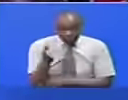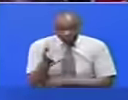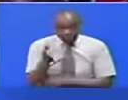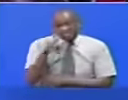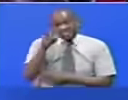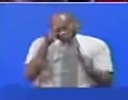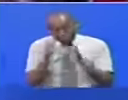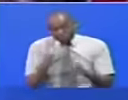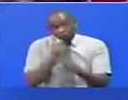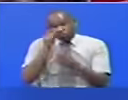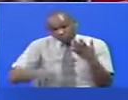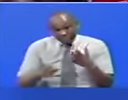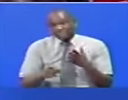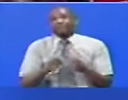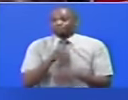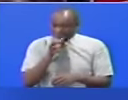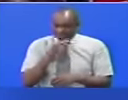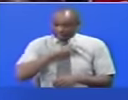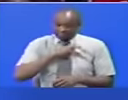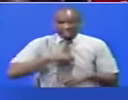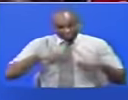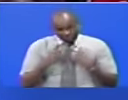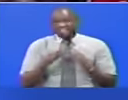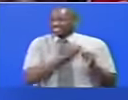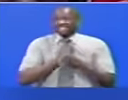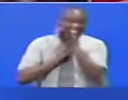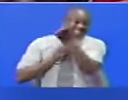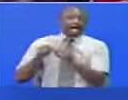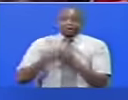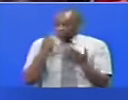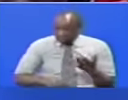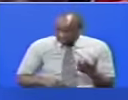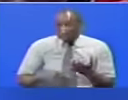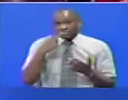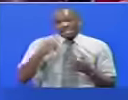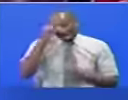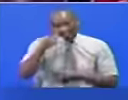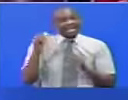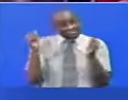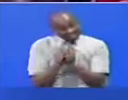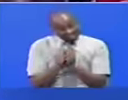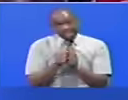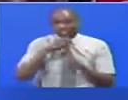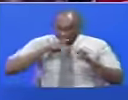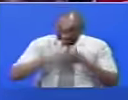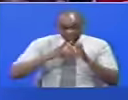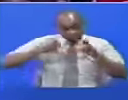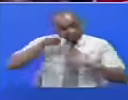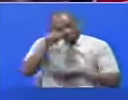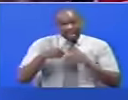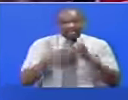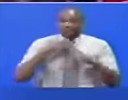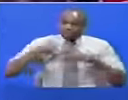mlichagua pale wameenda kufanya kazi ya binafsi. Na umeona katika seneti, saisi tumesema magavana 10 waase kujunguzwa na